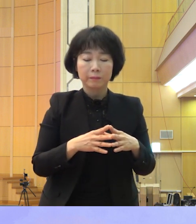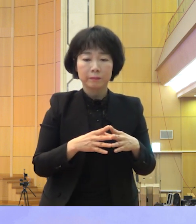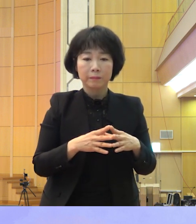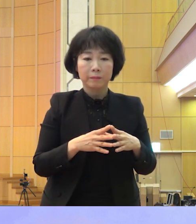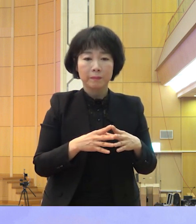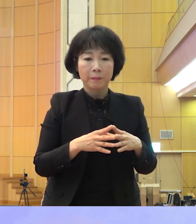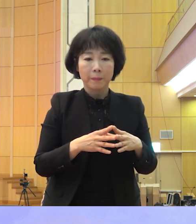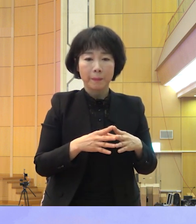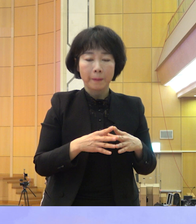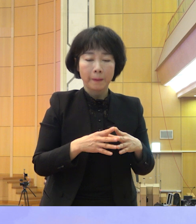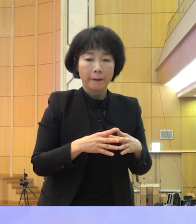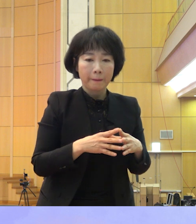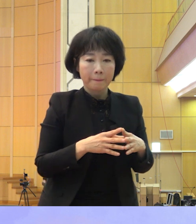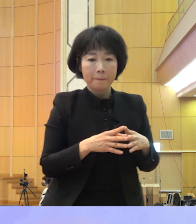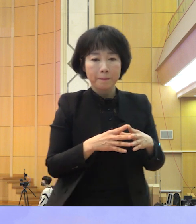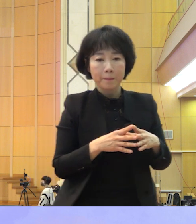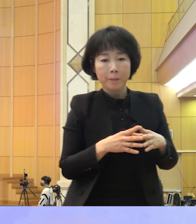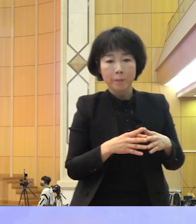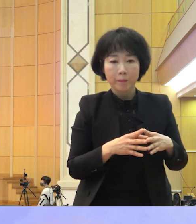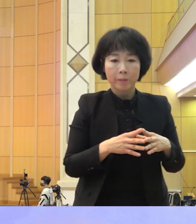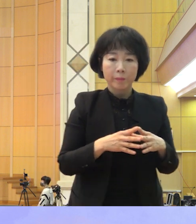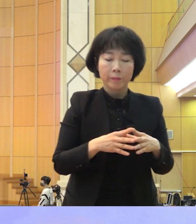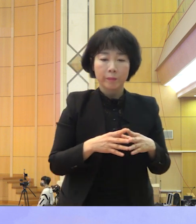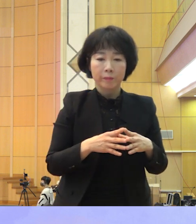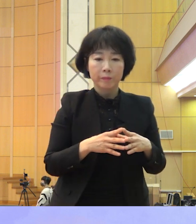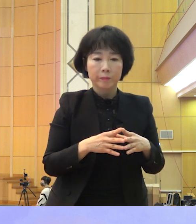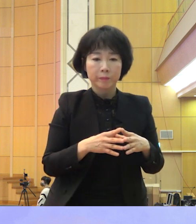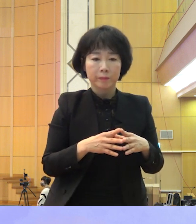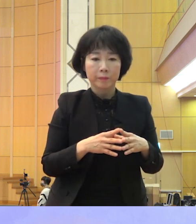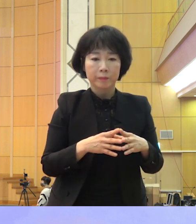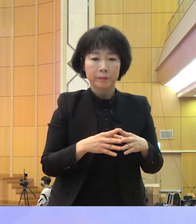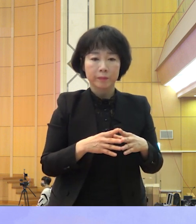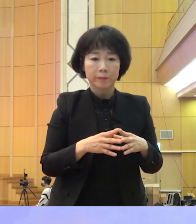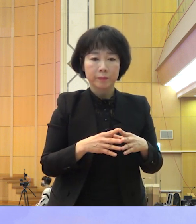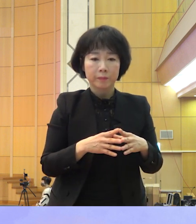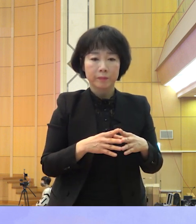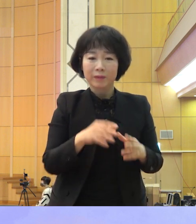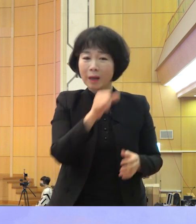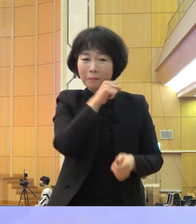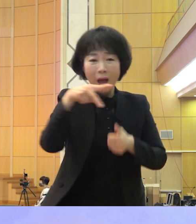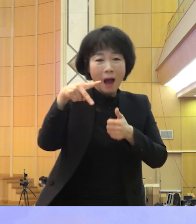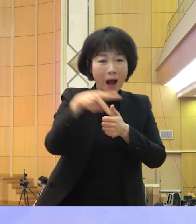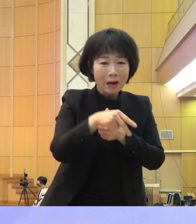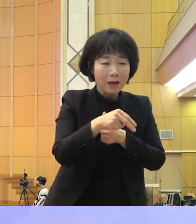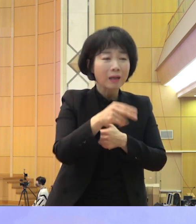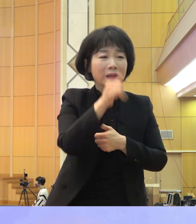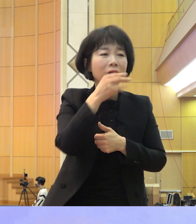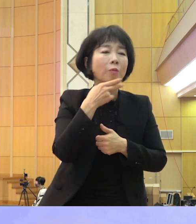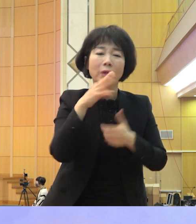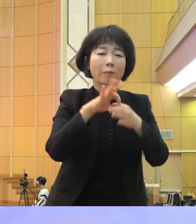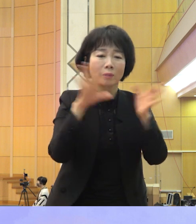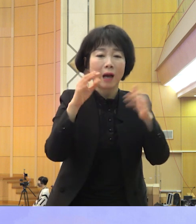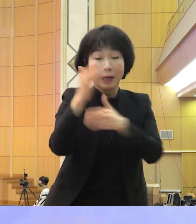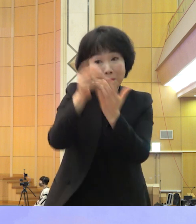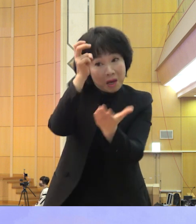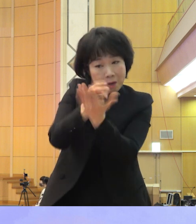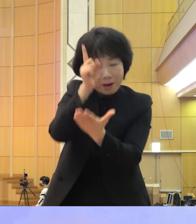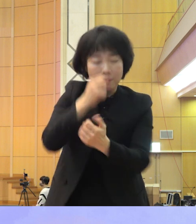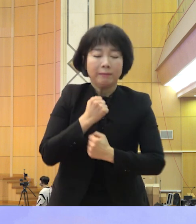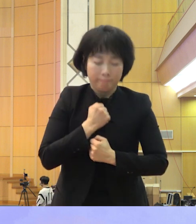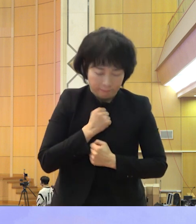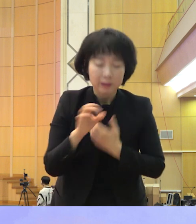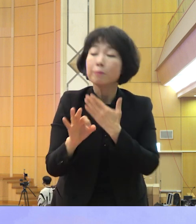하나님 계명만 지키라고 했죠. 이제 할례도 무할례도 이제 아무것도 아니야. 이제 하나님의 계명만 지키면 돼.